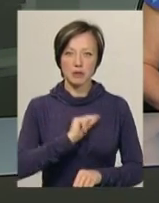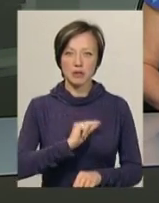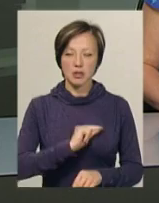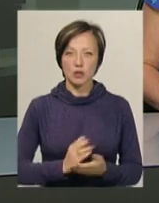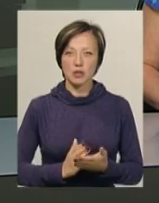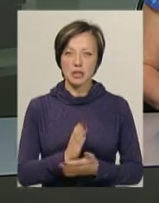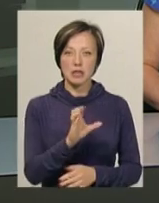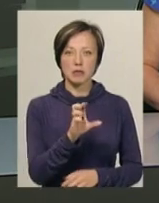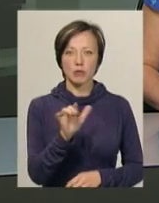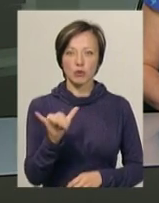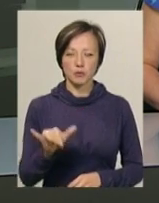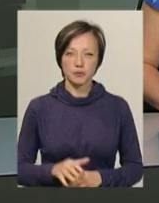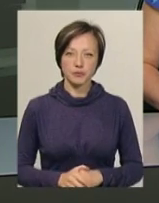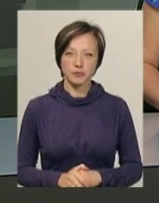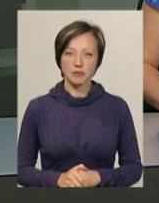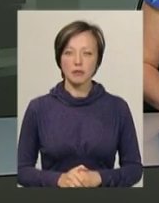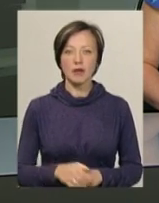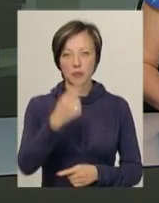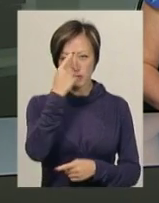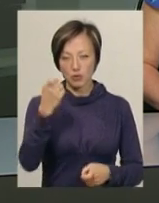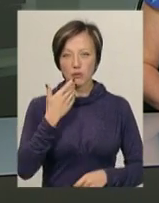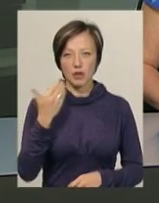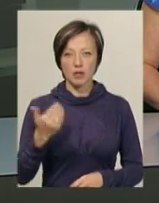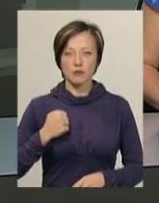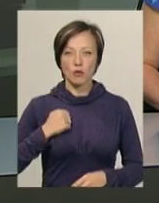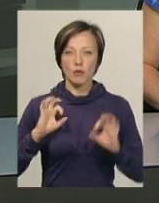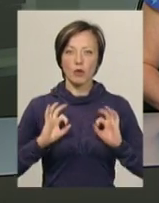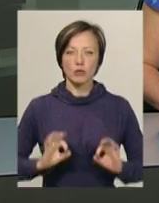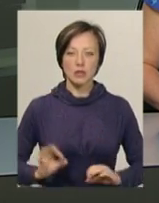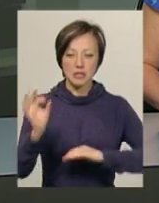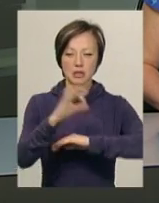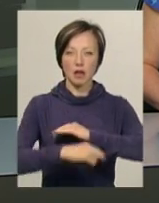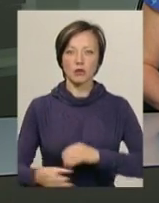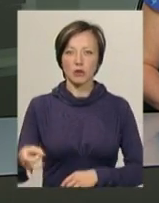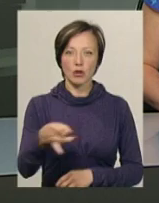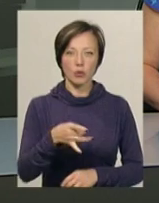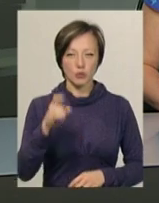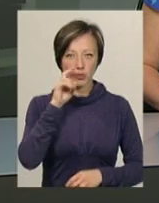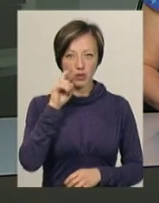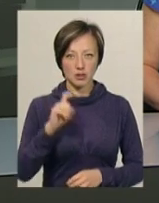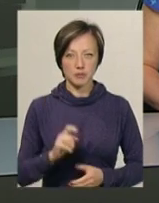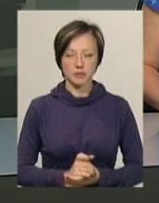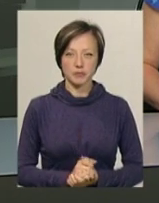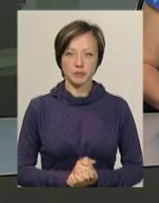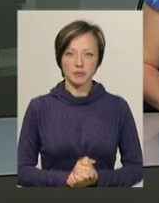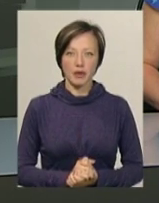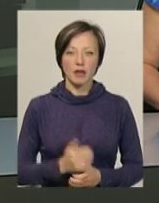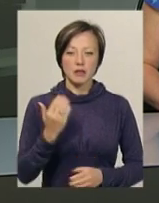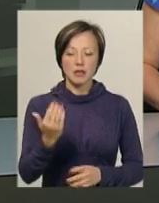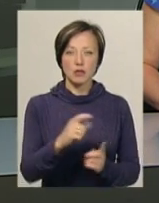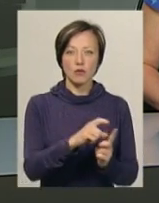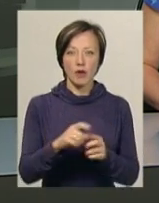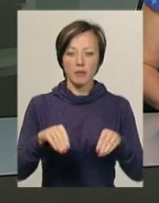співробітниками Служби безпеки України. Про це повідомила речник військової прокуратури Західного регіону України Юлія Галущак. За її